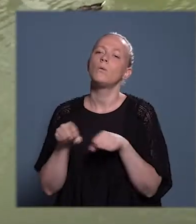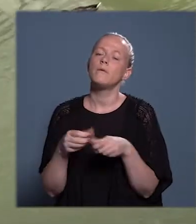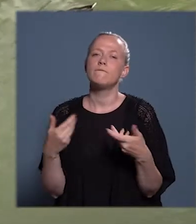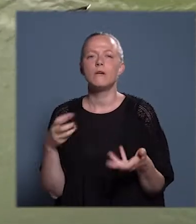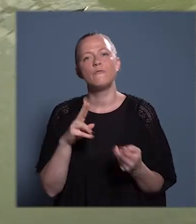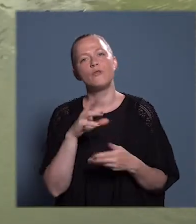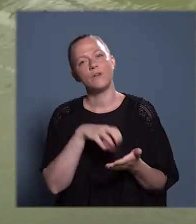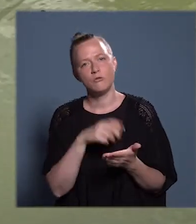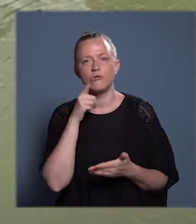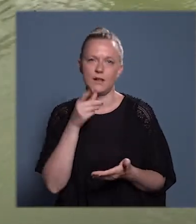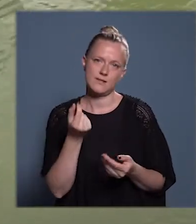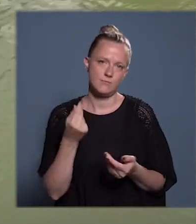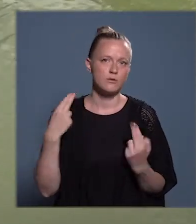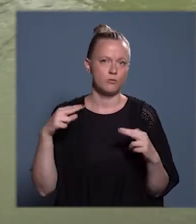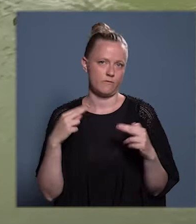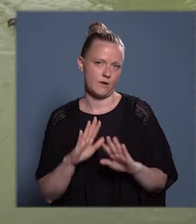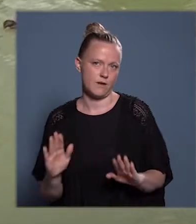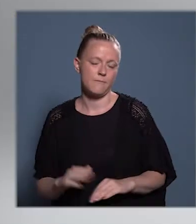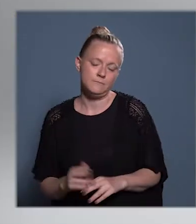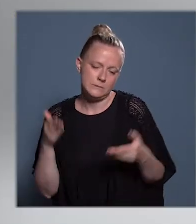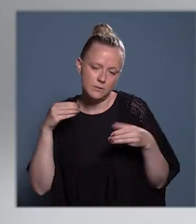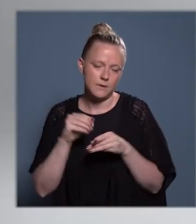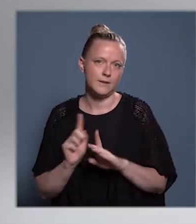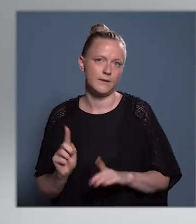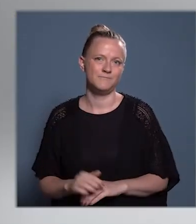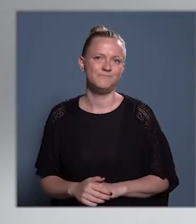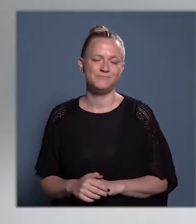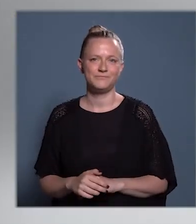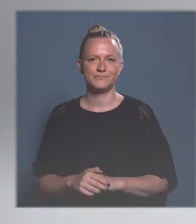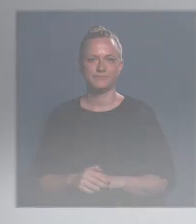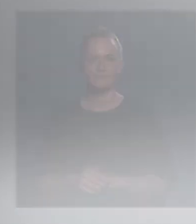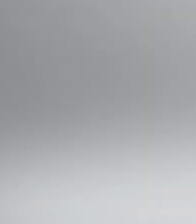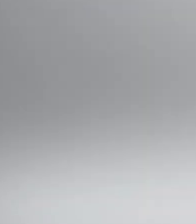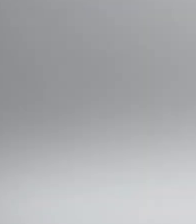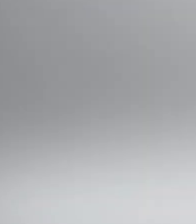pénze, hogy ezt tovább csináljuk. Bízom benne nagyon.